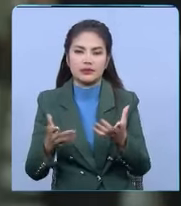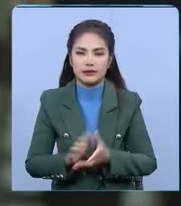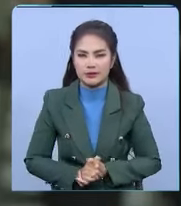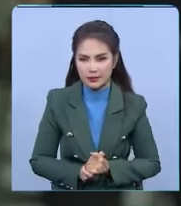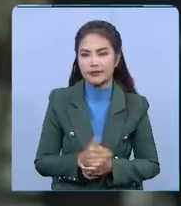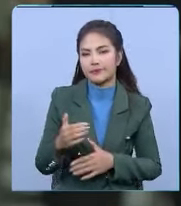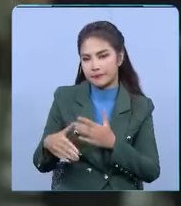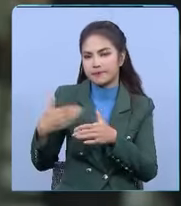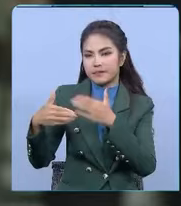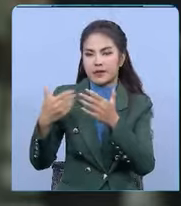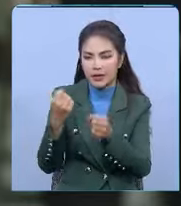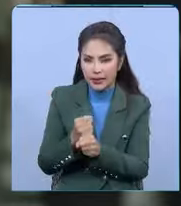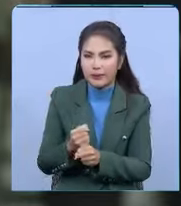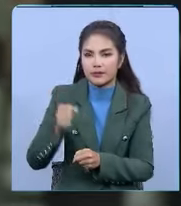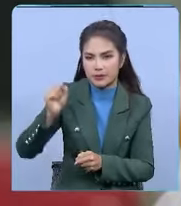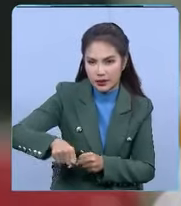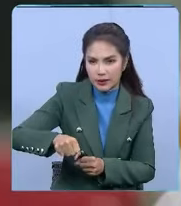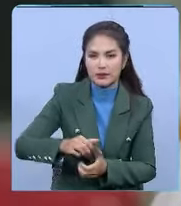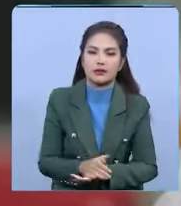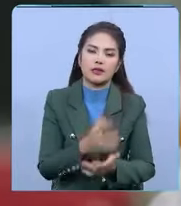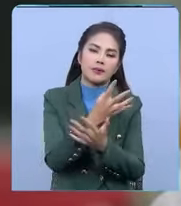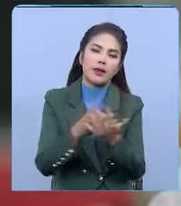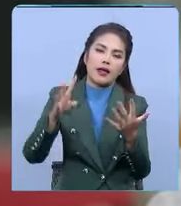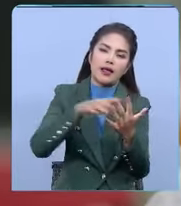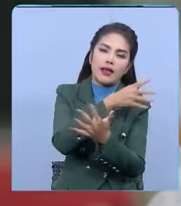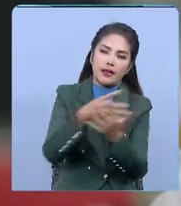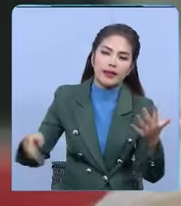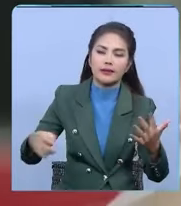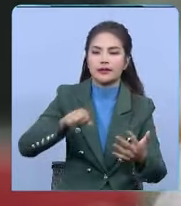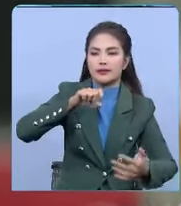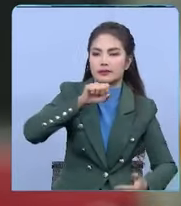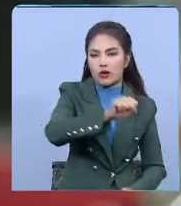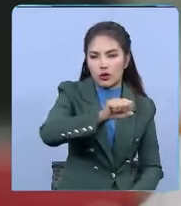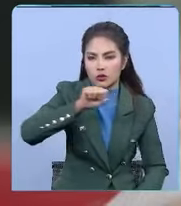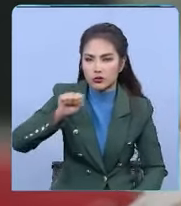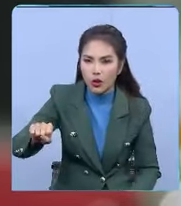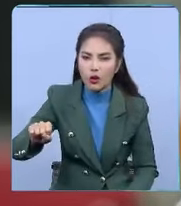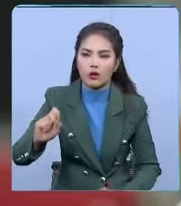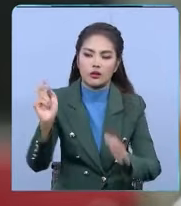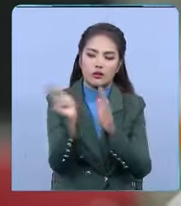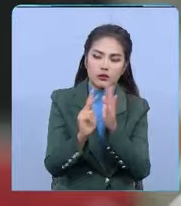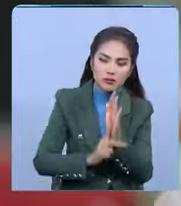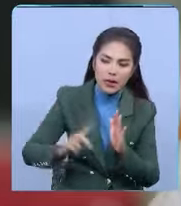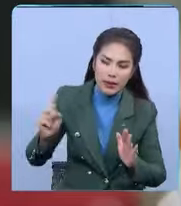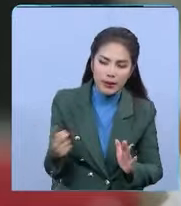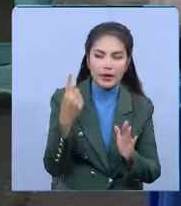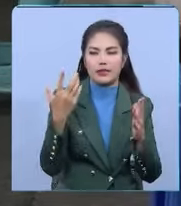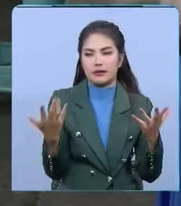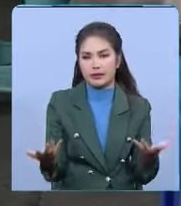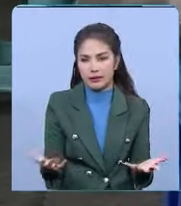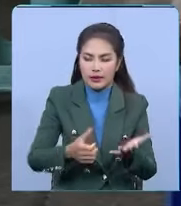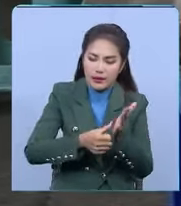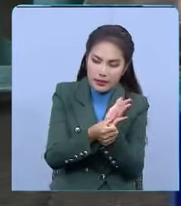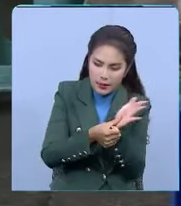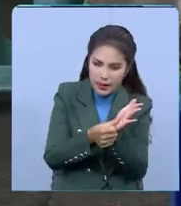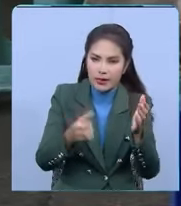วนในเรื่องของการวางแผนในเรื่องของที่ส.ส.เขาจะมาทำออกกฎหมายก็ดีในเรื่องของการแก้รัฐนูก็ดี